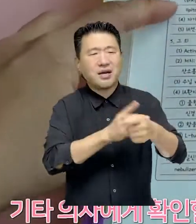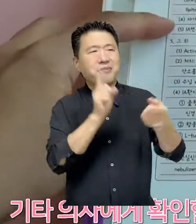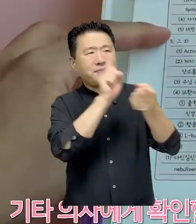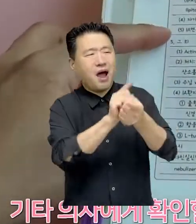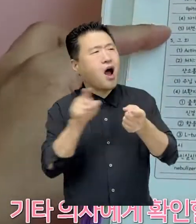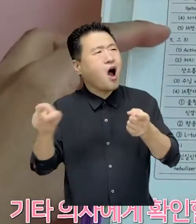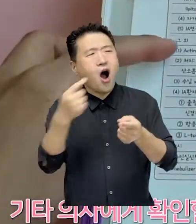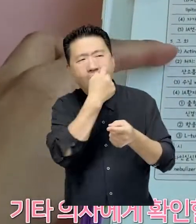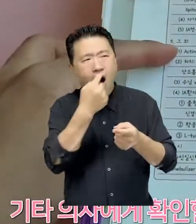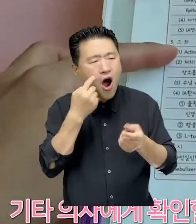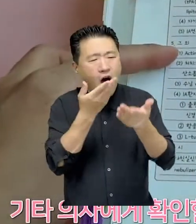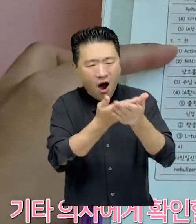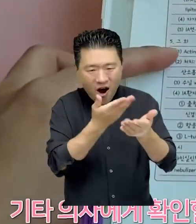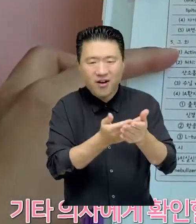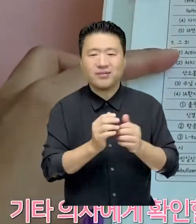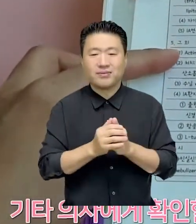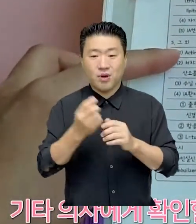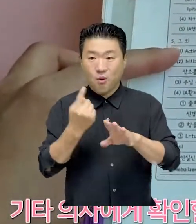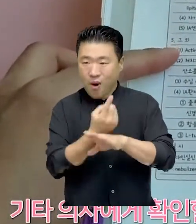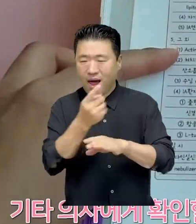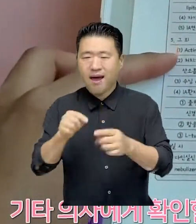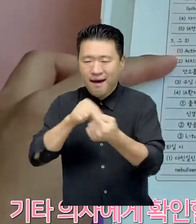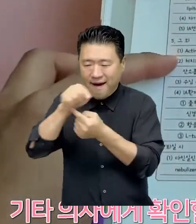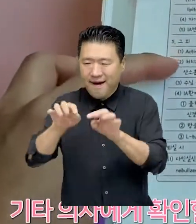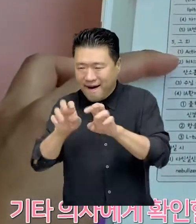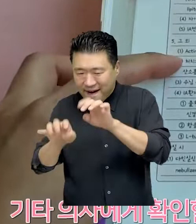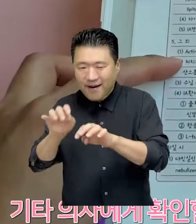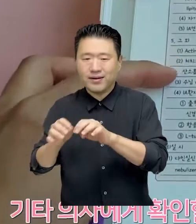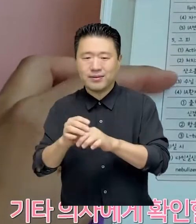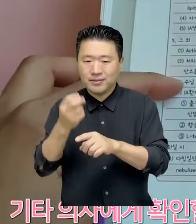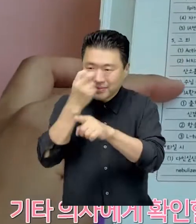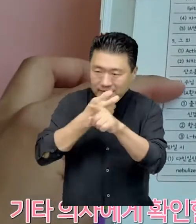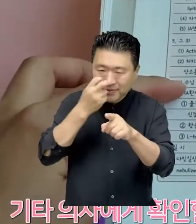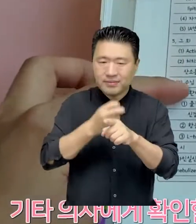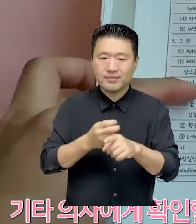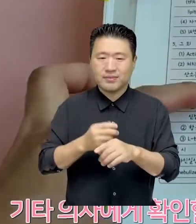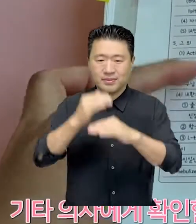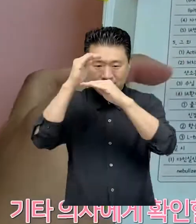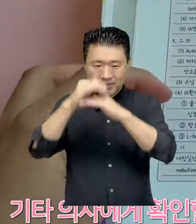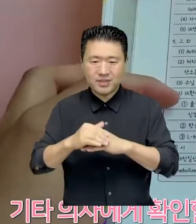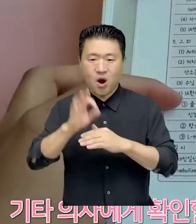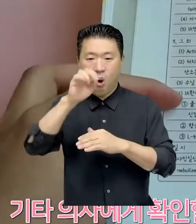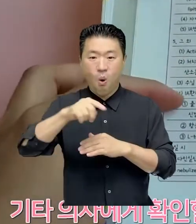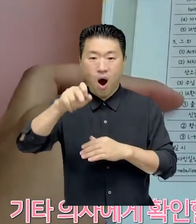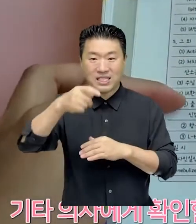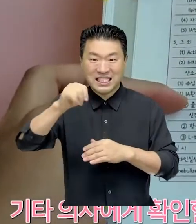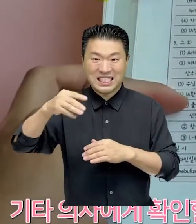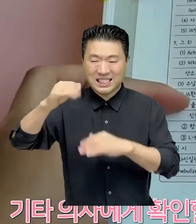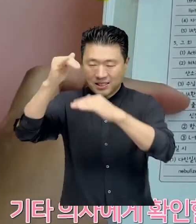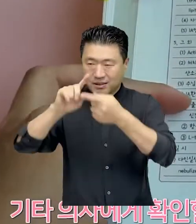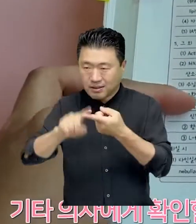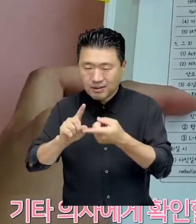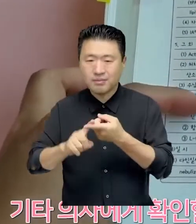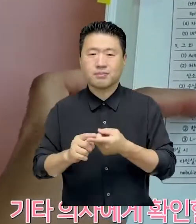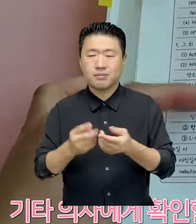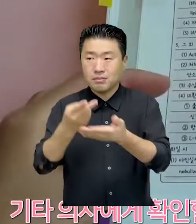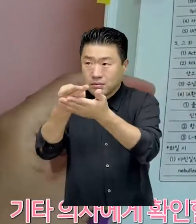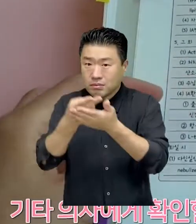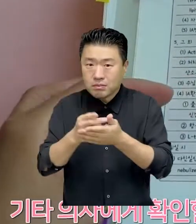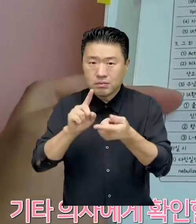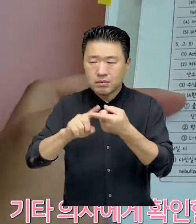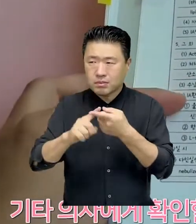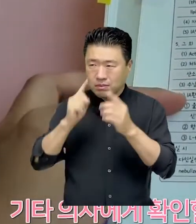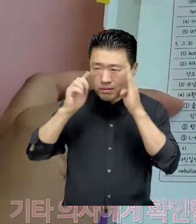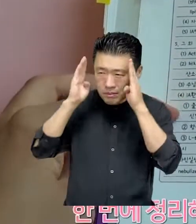확인할 부분들, 그리고 그 외에도 행정적인 부분들, 서치나 순위 워크시트에 표시하는 거, IA